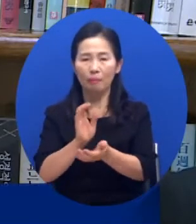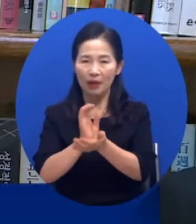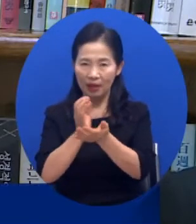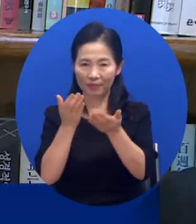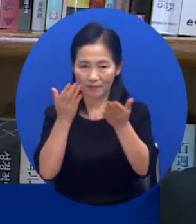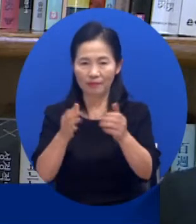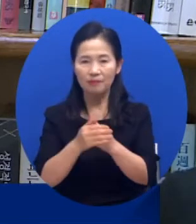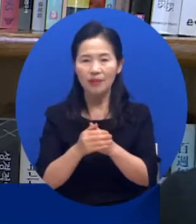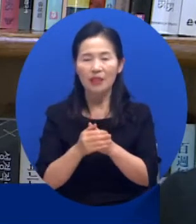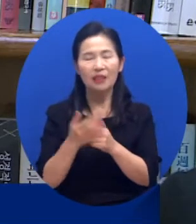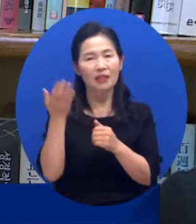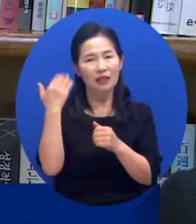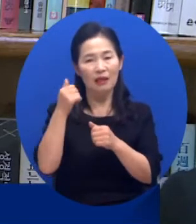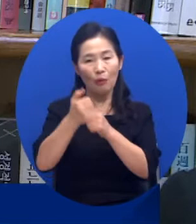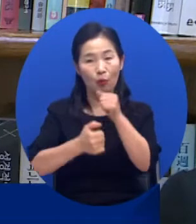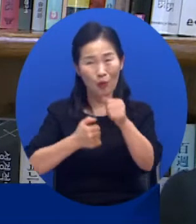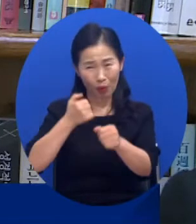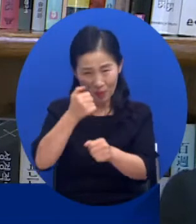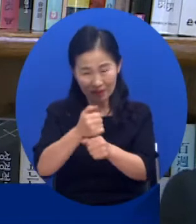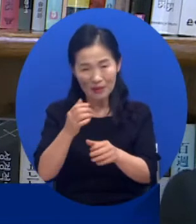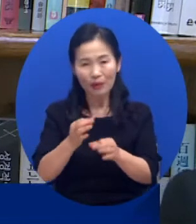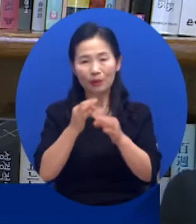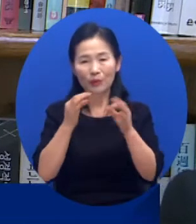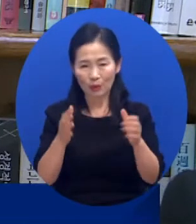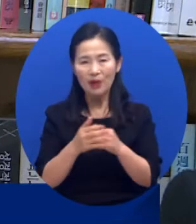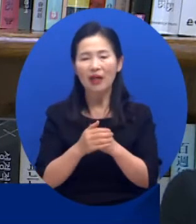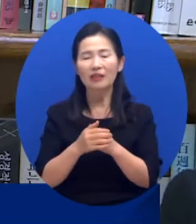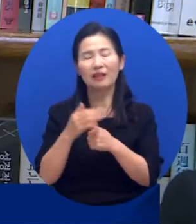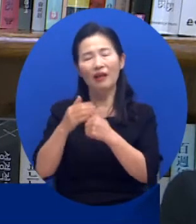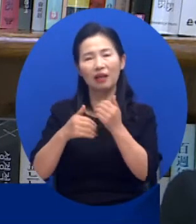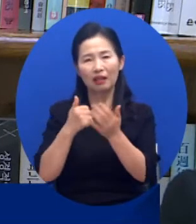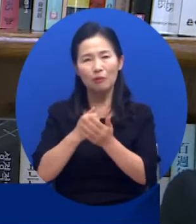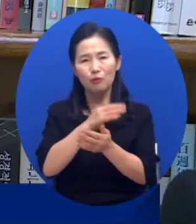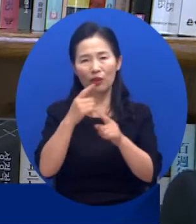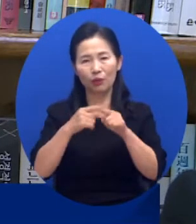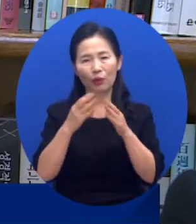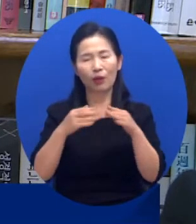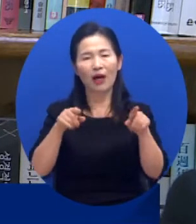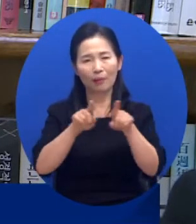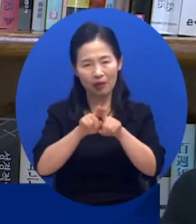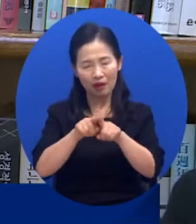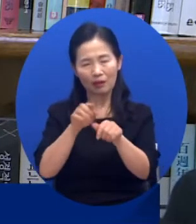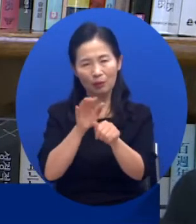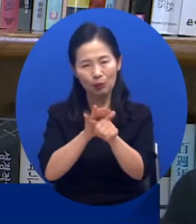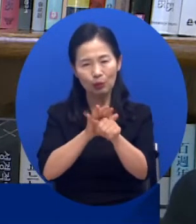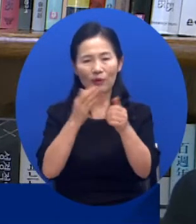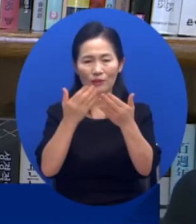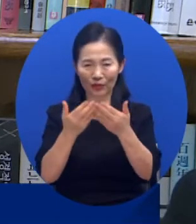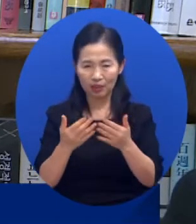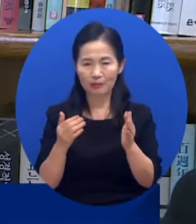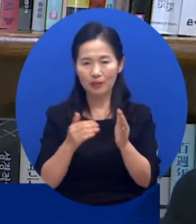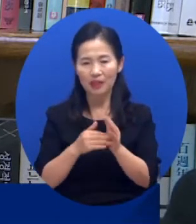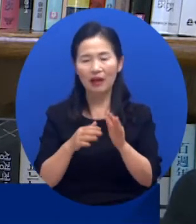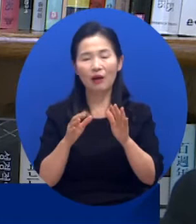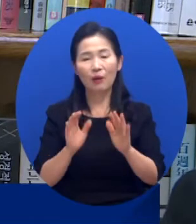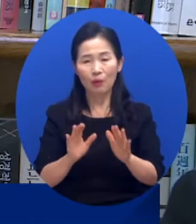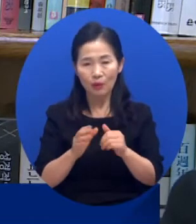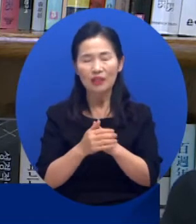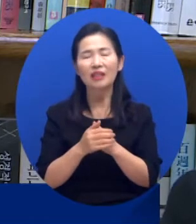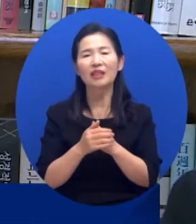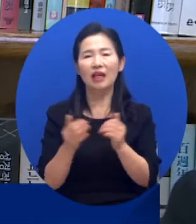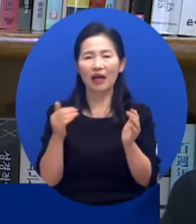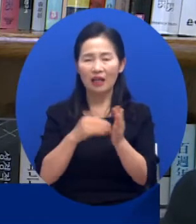지나간 50년 동안에 하나님께서 우리 교회를 함께하시고 도와주셨는데 오늘 여기